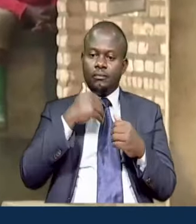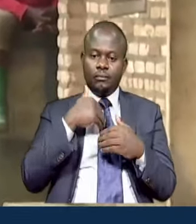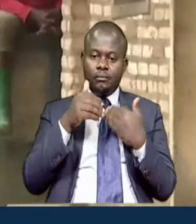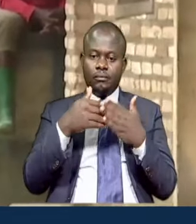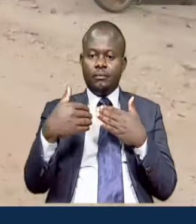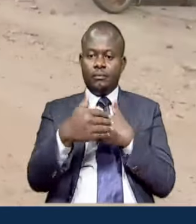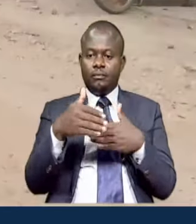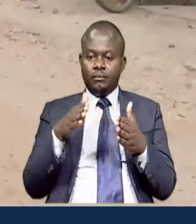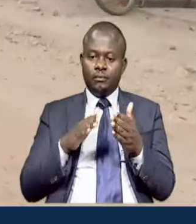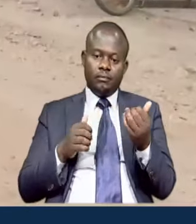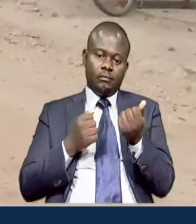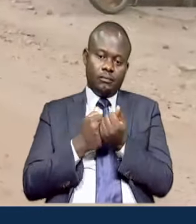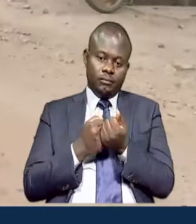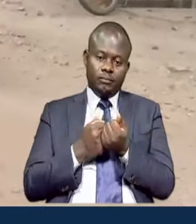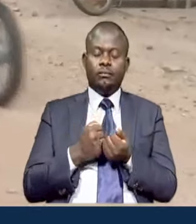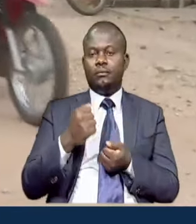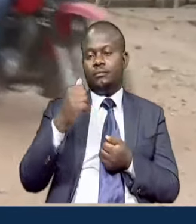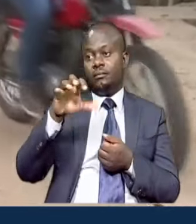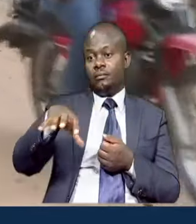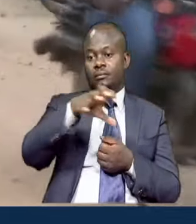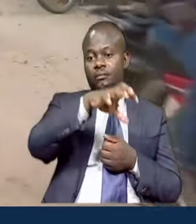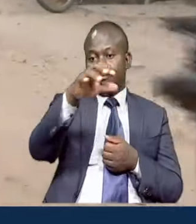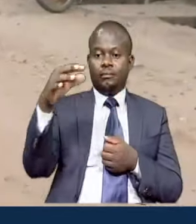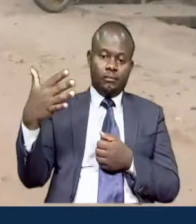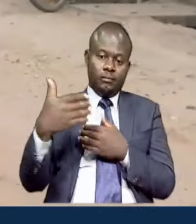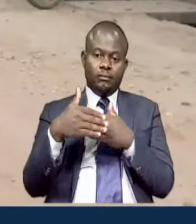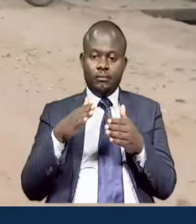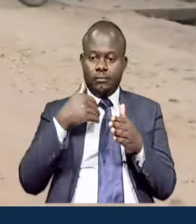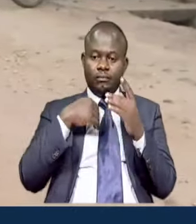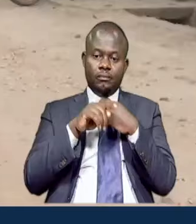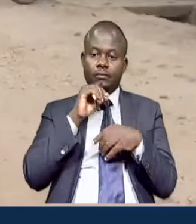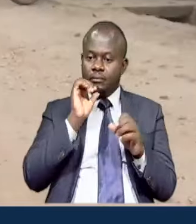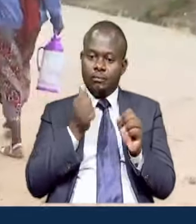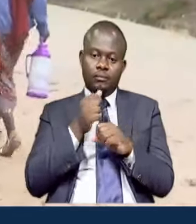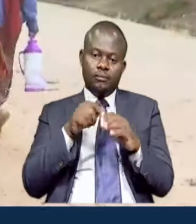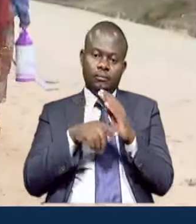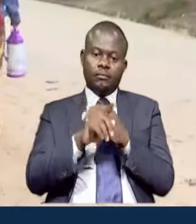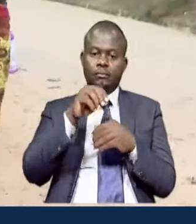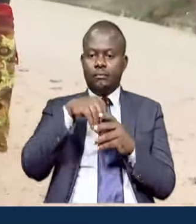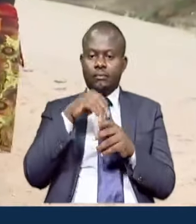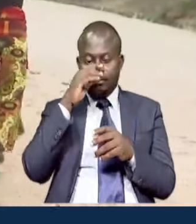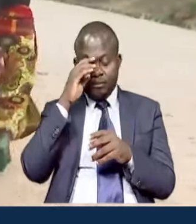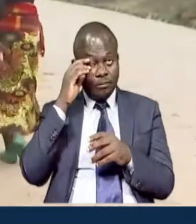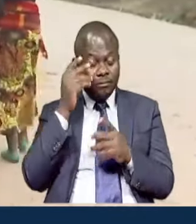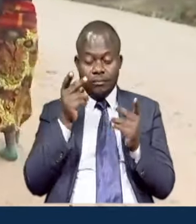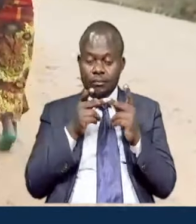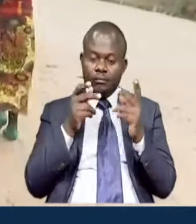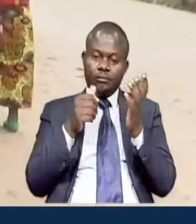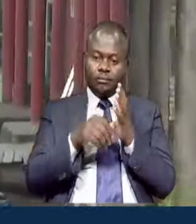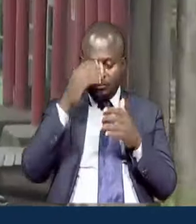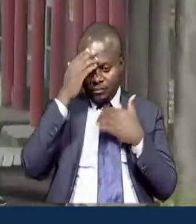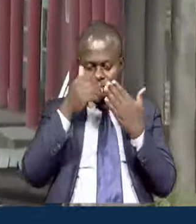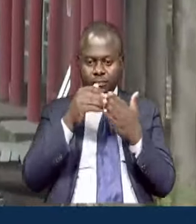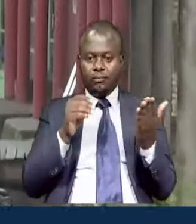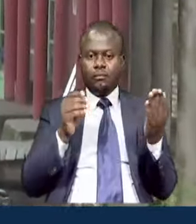ibyumba by'ubutabazi site 5 zifite ibyumba abafite ubumuga badashobora kugeramo naho niho hari ikibazo kuko ku